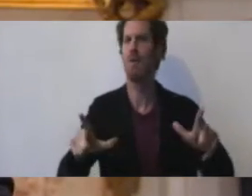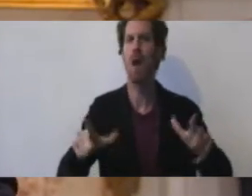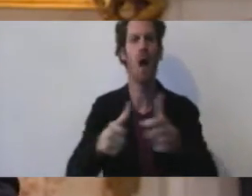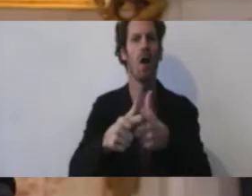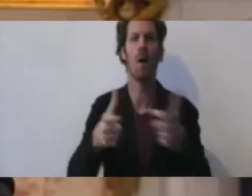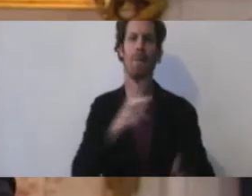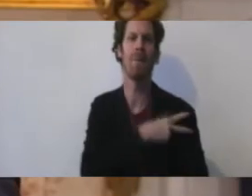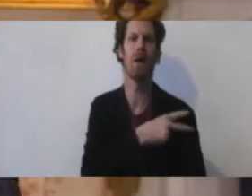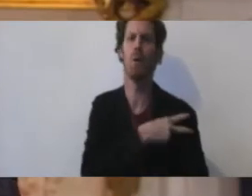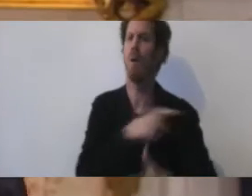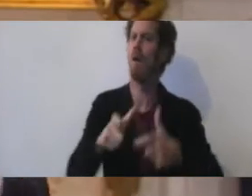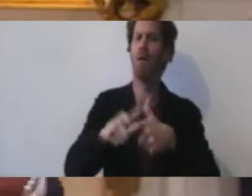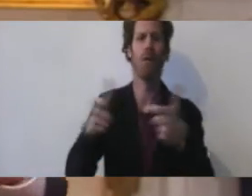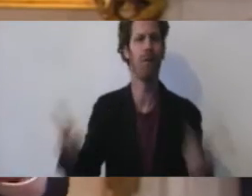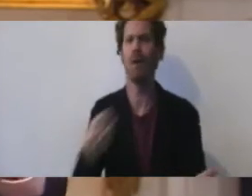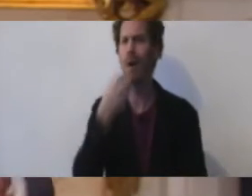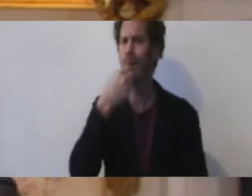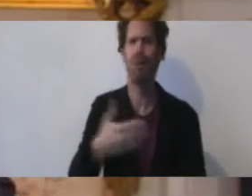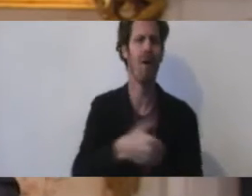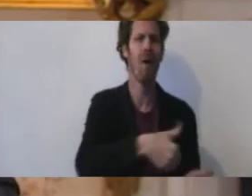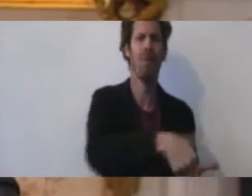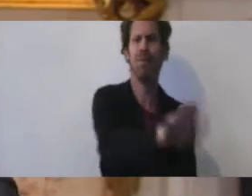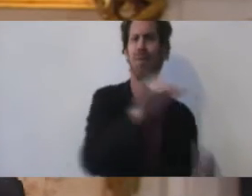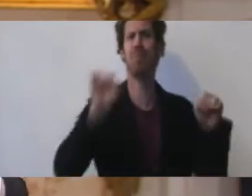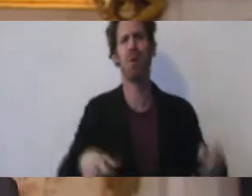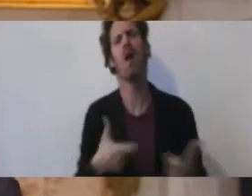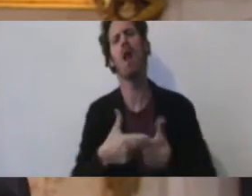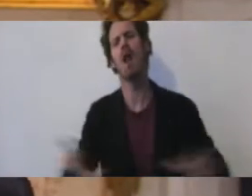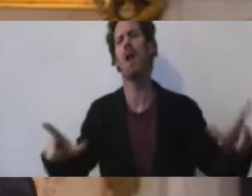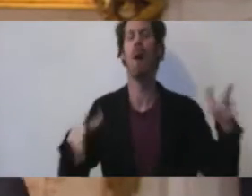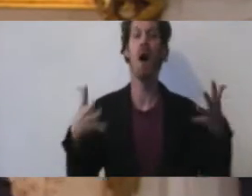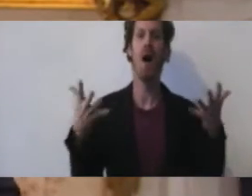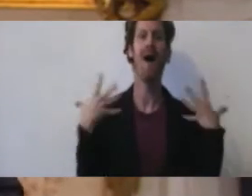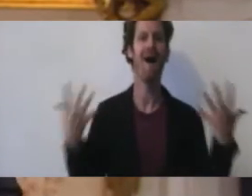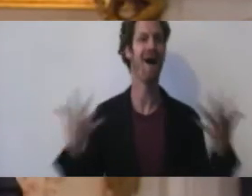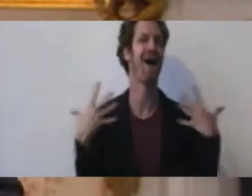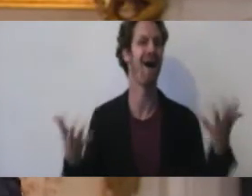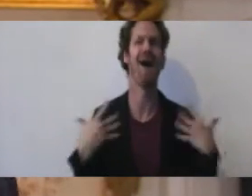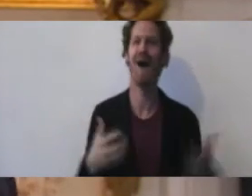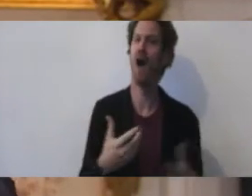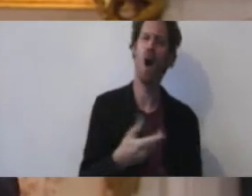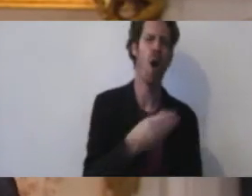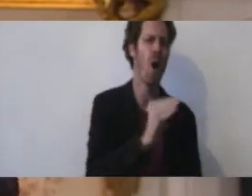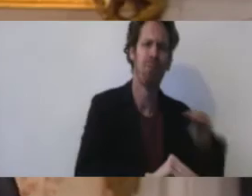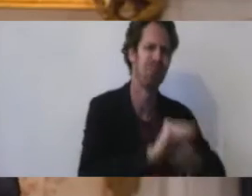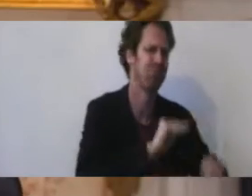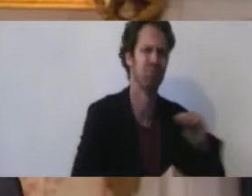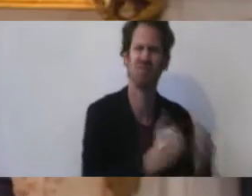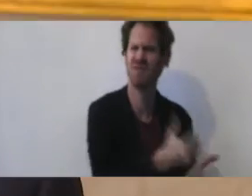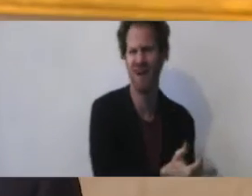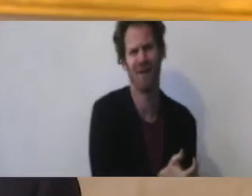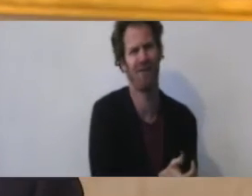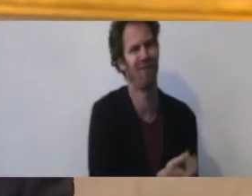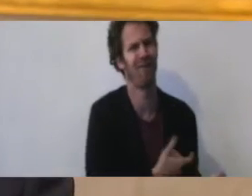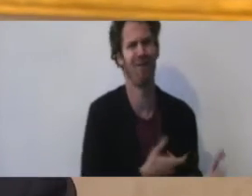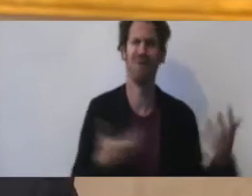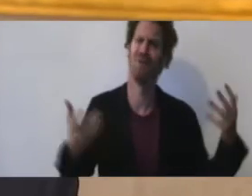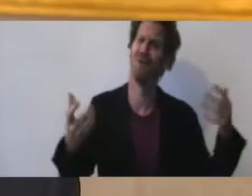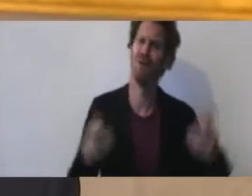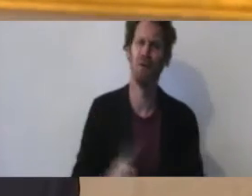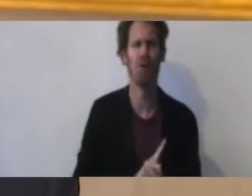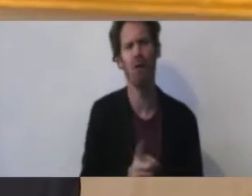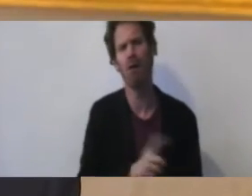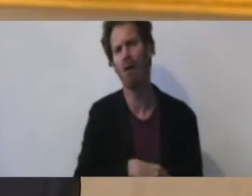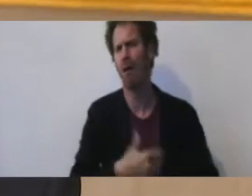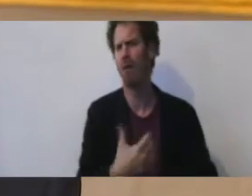casser les rentes libérer les énergies l'activité développer l'emploi simplifier la vie des entreprises tout